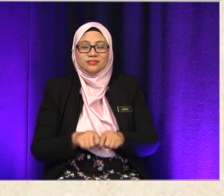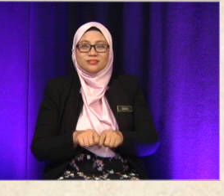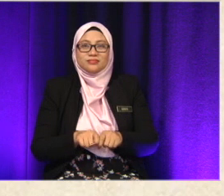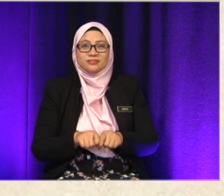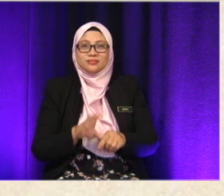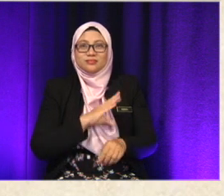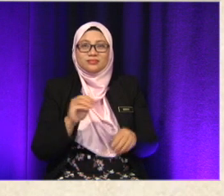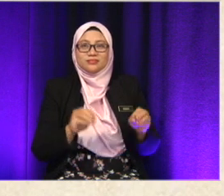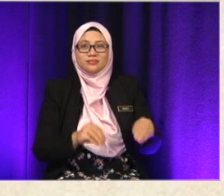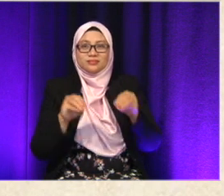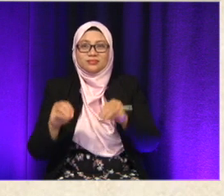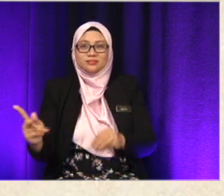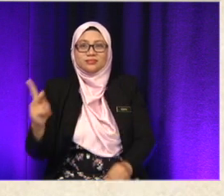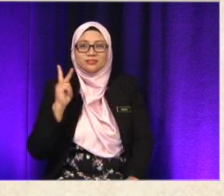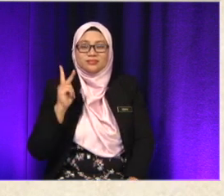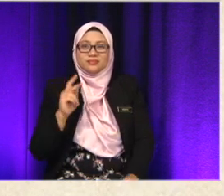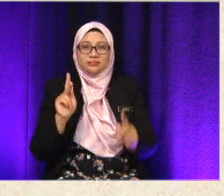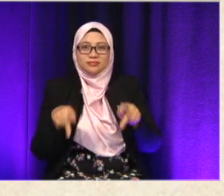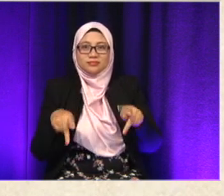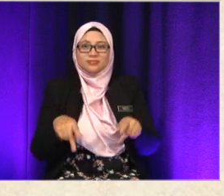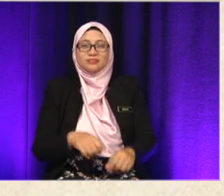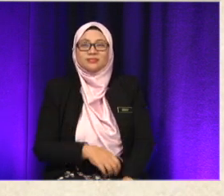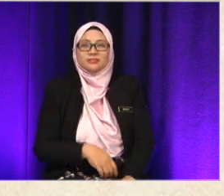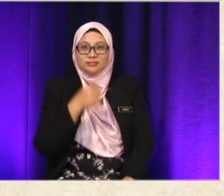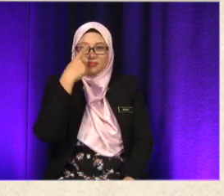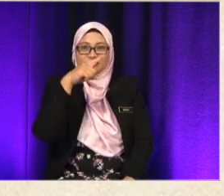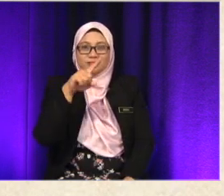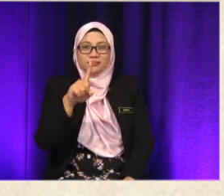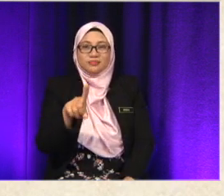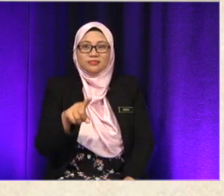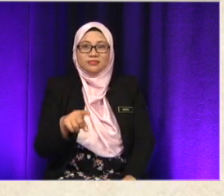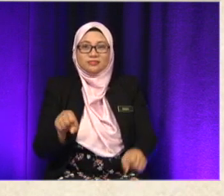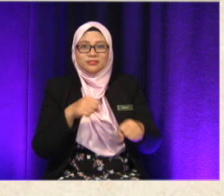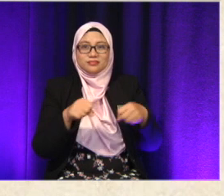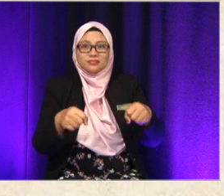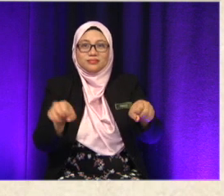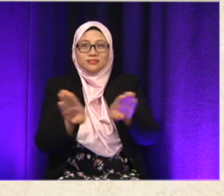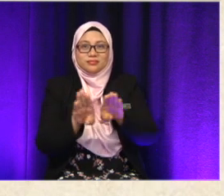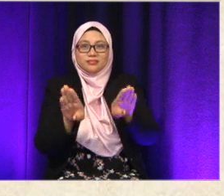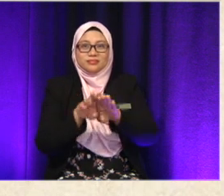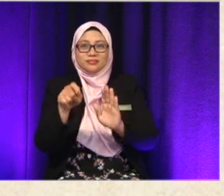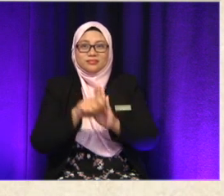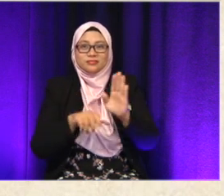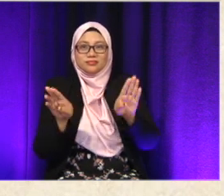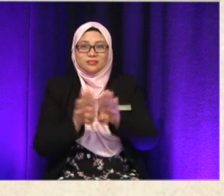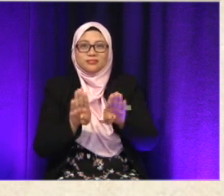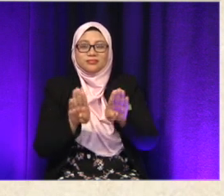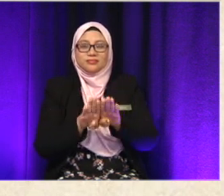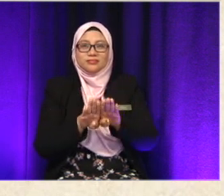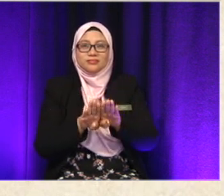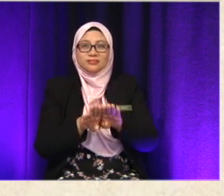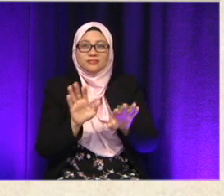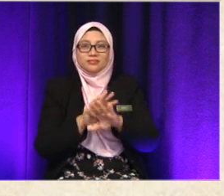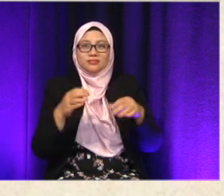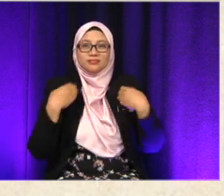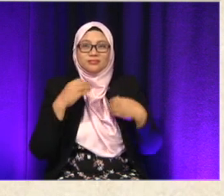Okey, kalau tengok Aiman tengok di mana sistem ni tertutup dia seal, dia tertutup. Dia tak ada